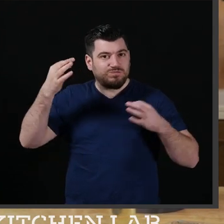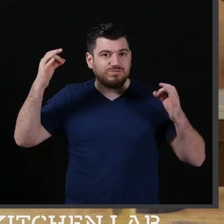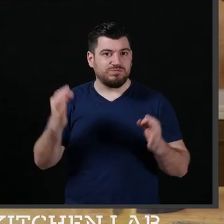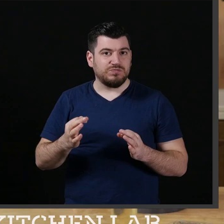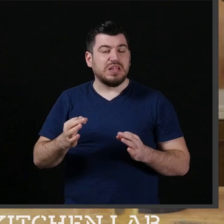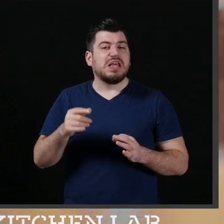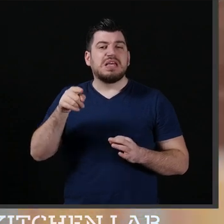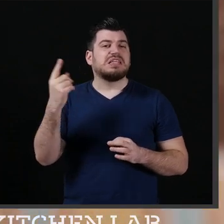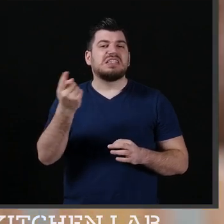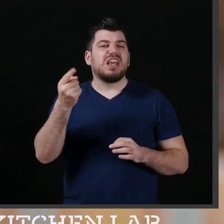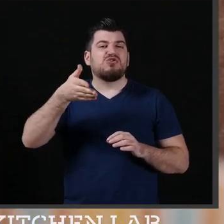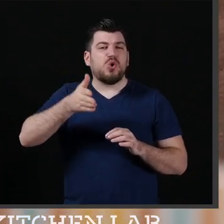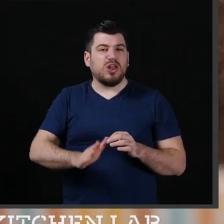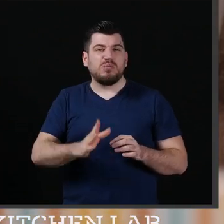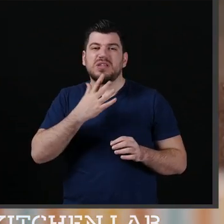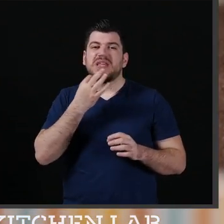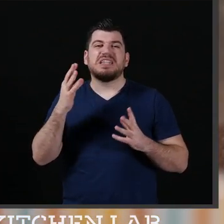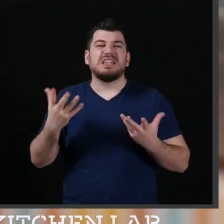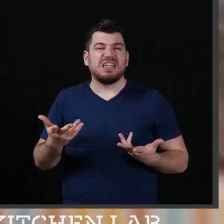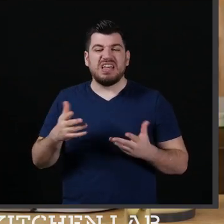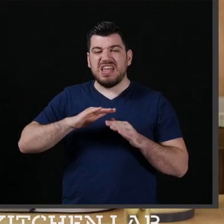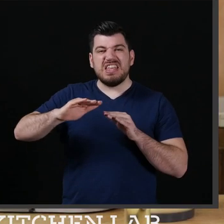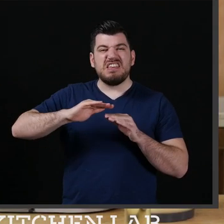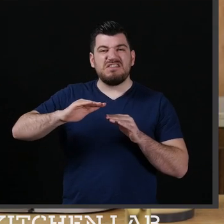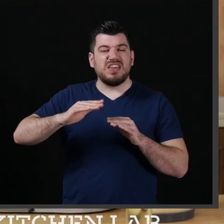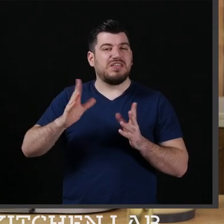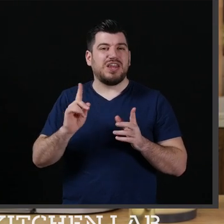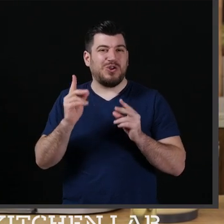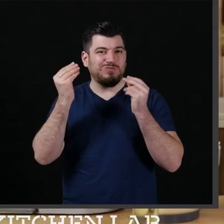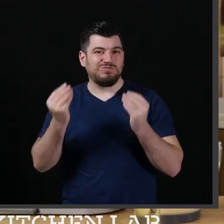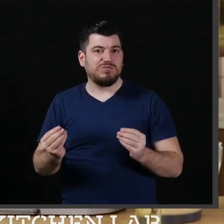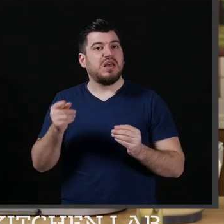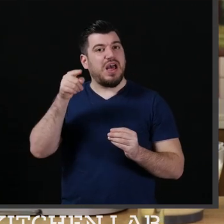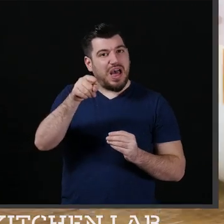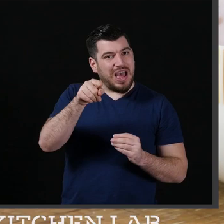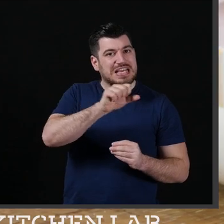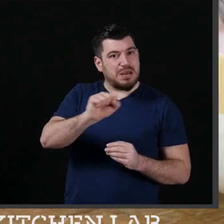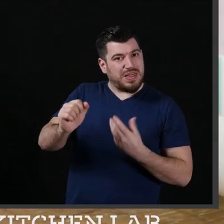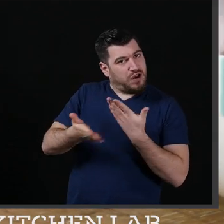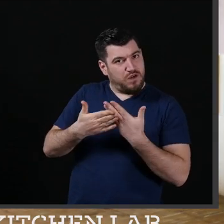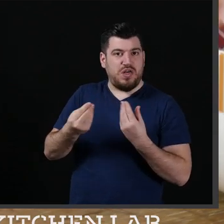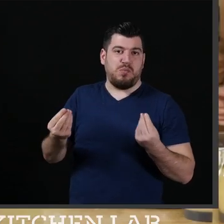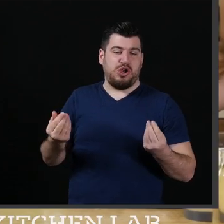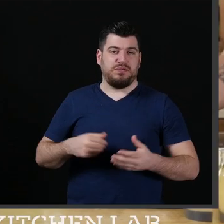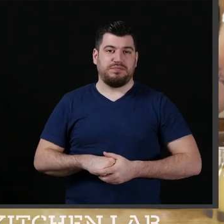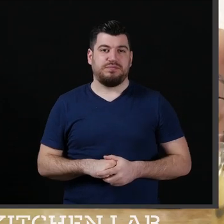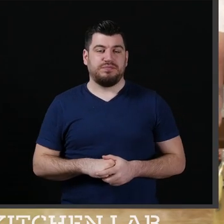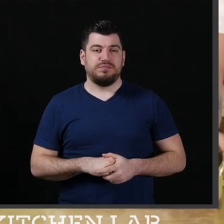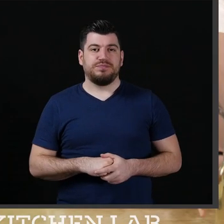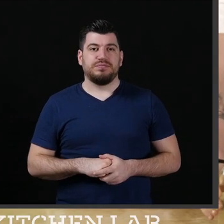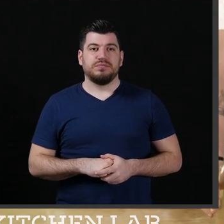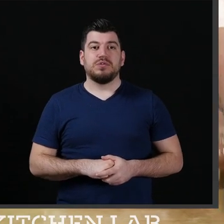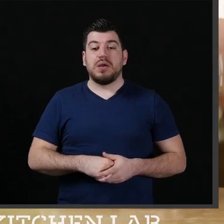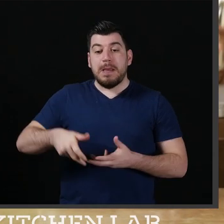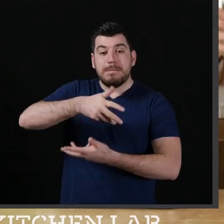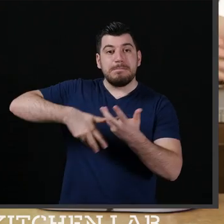δεν έχουν οι σοκολατόπιτες που έχετε δοκιμάσει. Βέβαια, η δική μου είναι καλύτερη, γι' αυτό τα έχουμε πει, ότι πρέπει να κάνετε αυτή τη συνταγή. Και τώρα στο μείγμα με τα